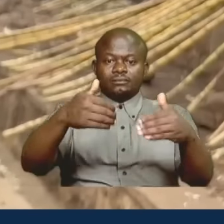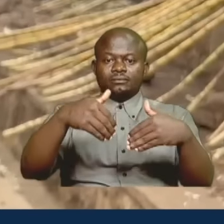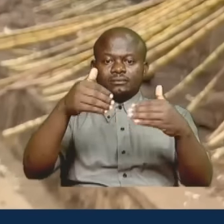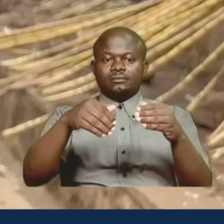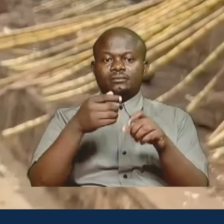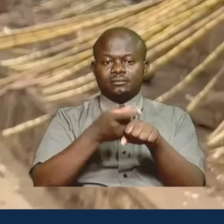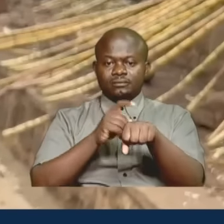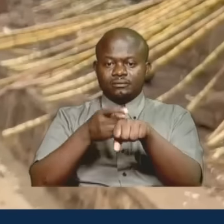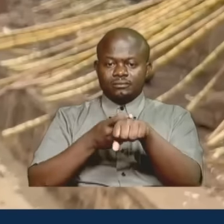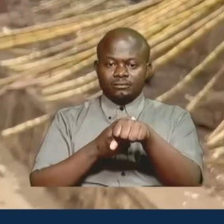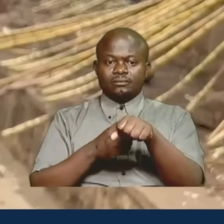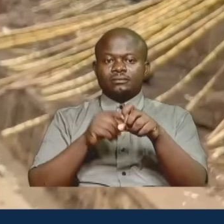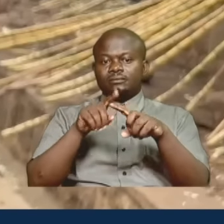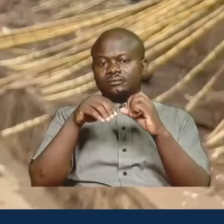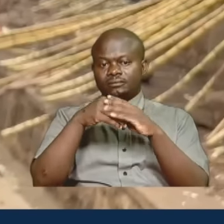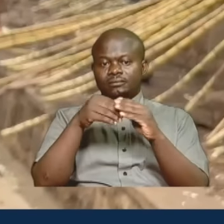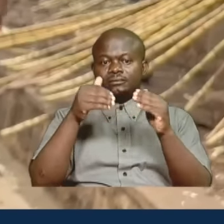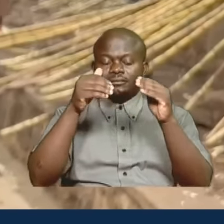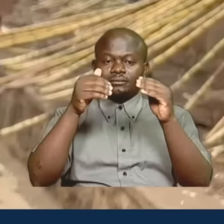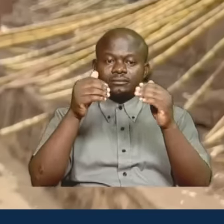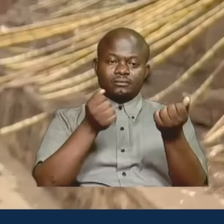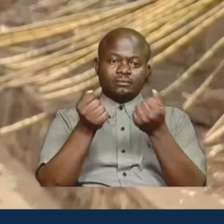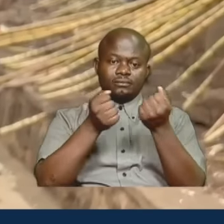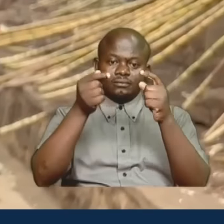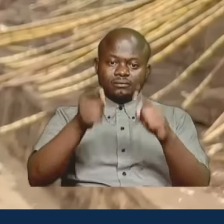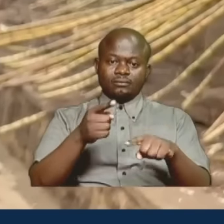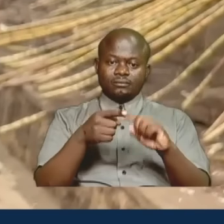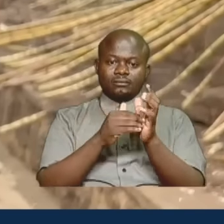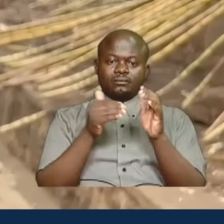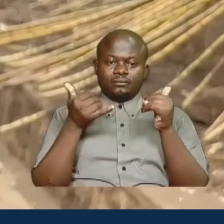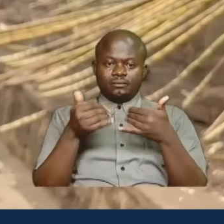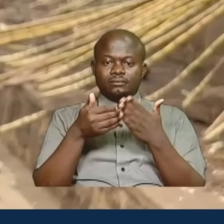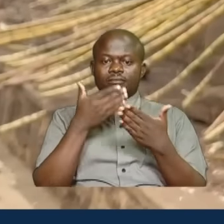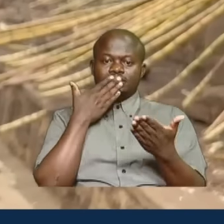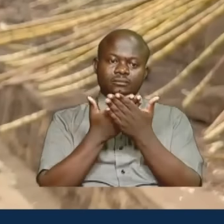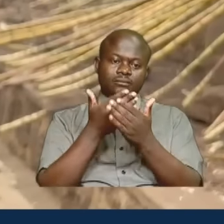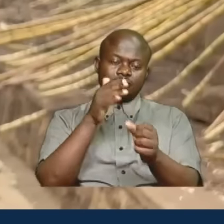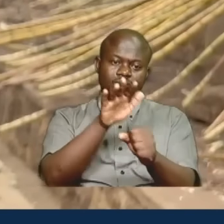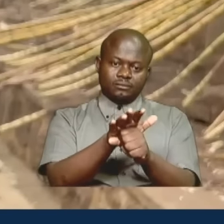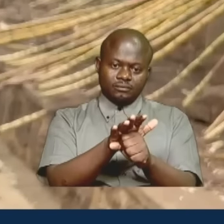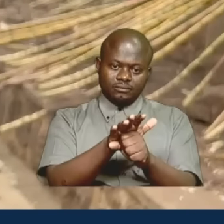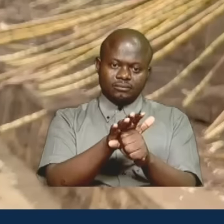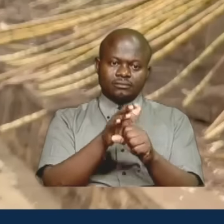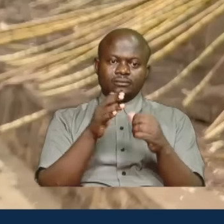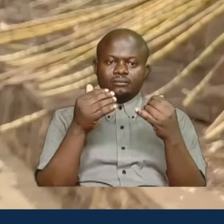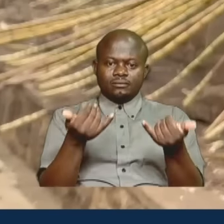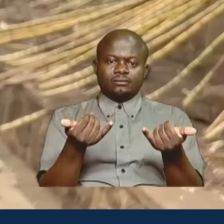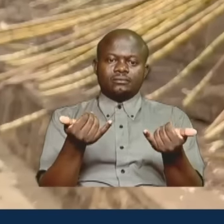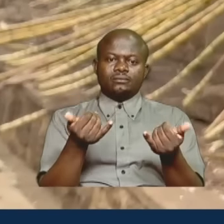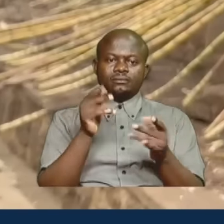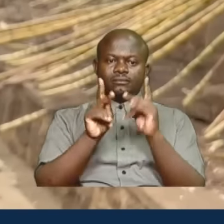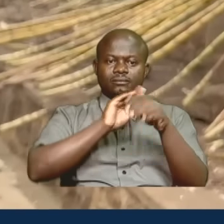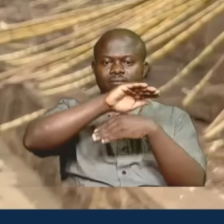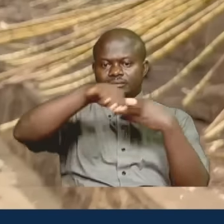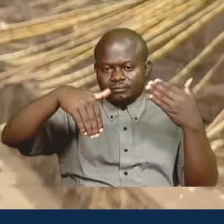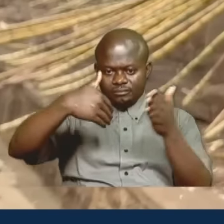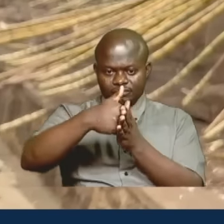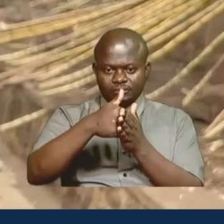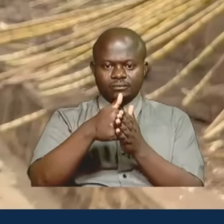bakabura uko bya imodoka zabigeraho ariko ubu ngubu ni byiza cyane ubu buri wese buri muturage wari